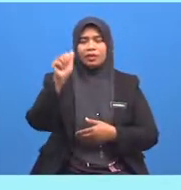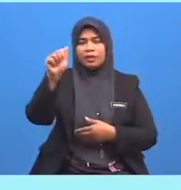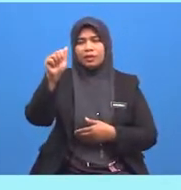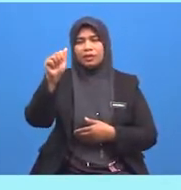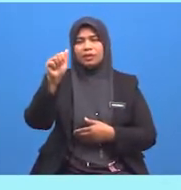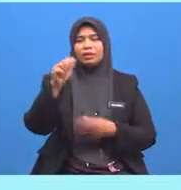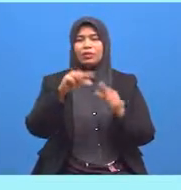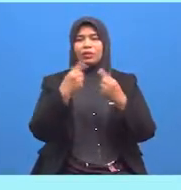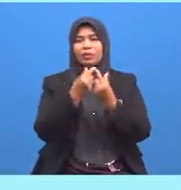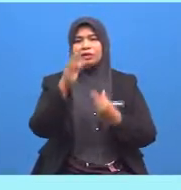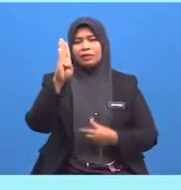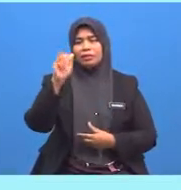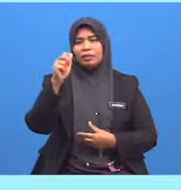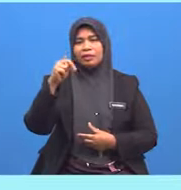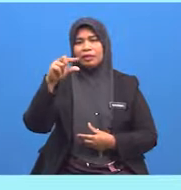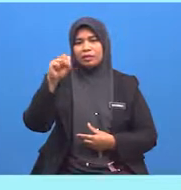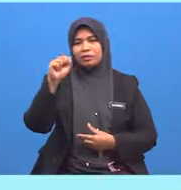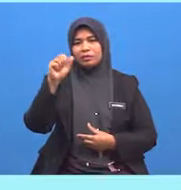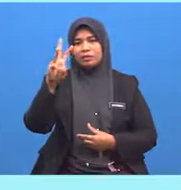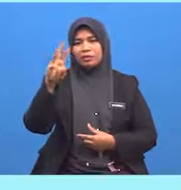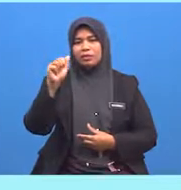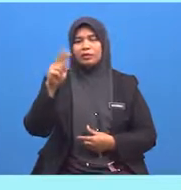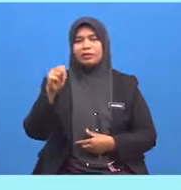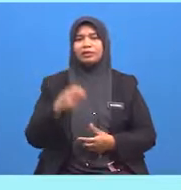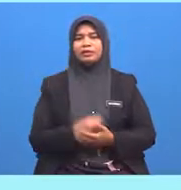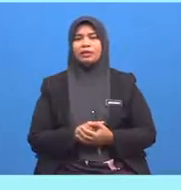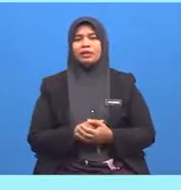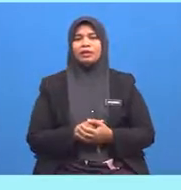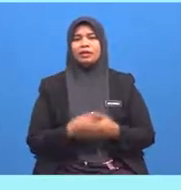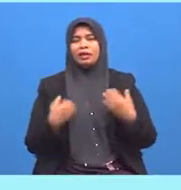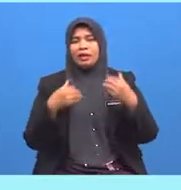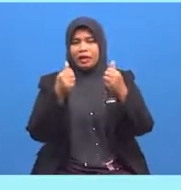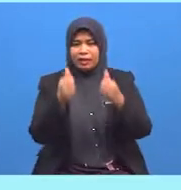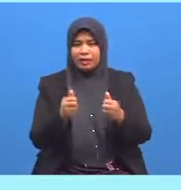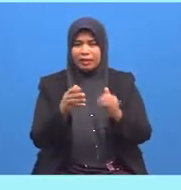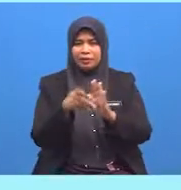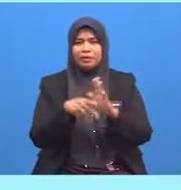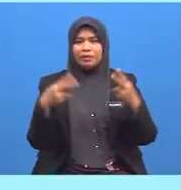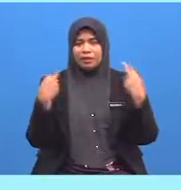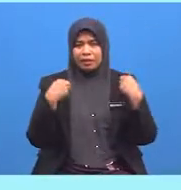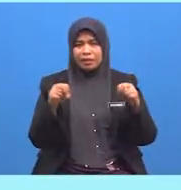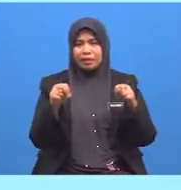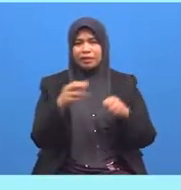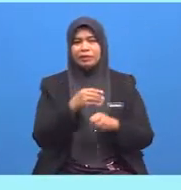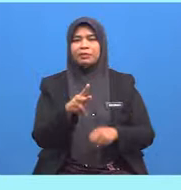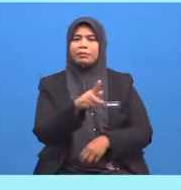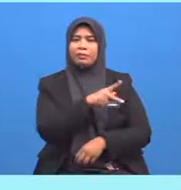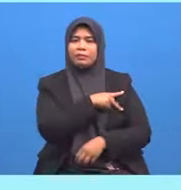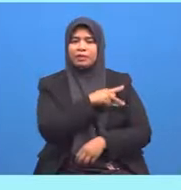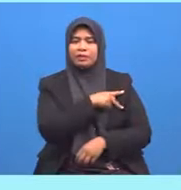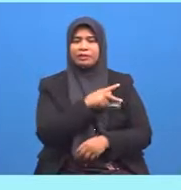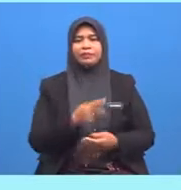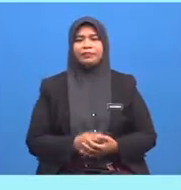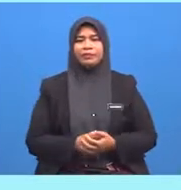e-guru ngan bangsawan mereka terdiri daripada ahli penjagaan dan pemerintah tempatan